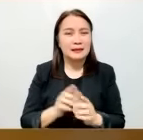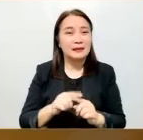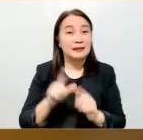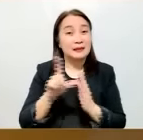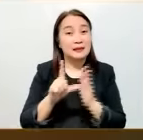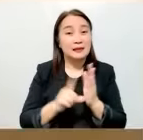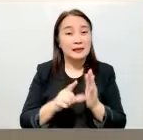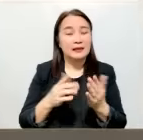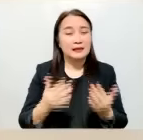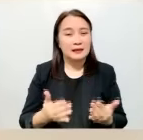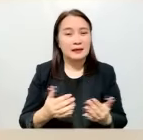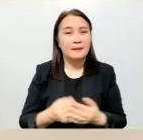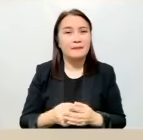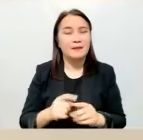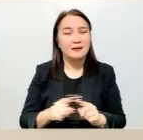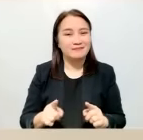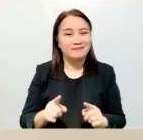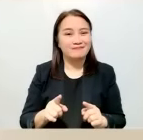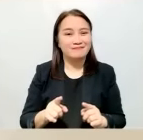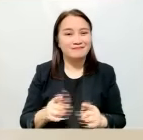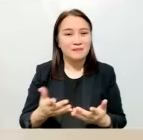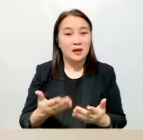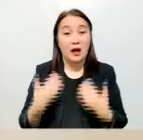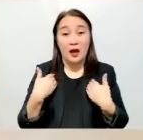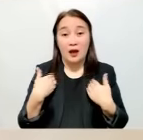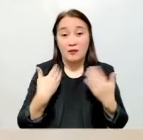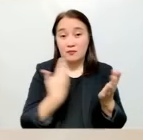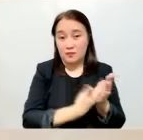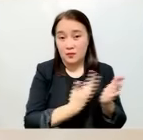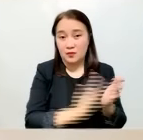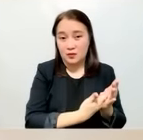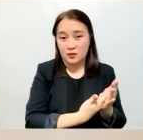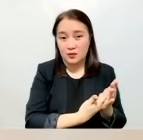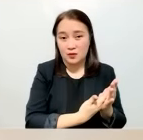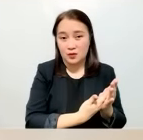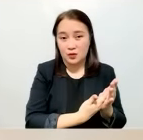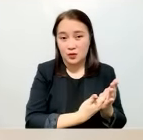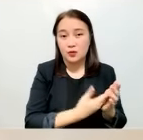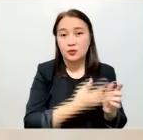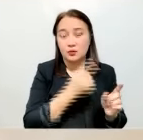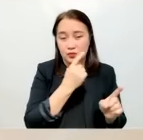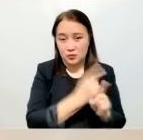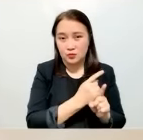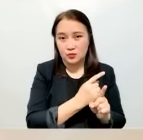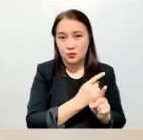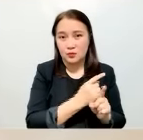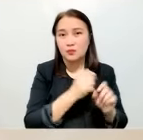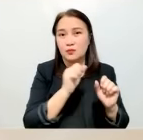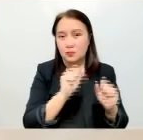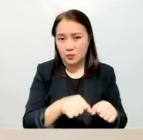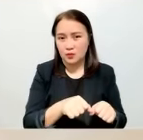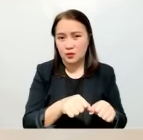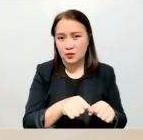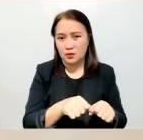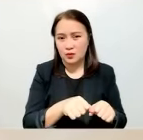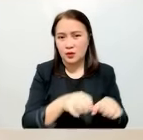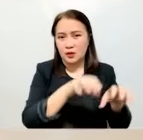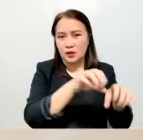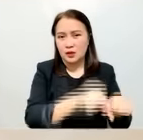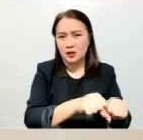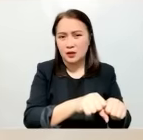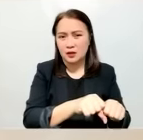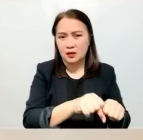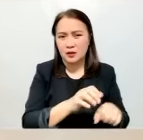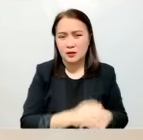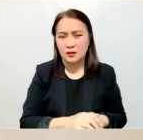legalidad ng pag-aresto. Sa ebidensya po na nilatag natin, ma'am, isi sufficiente naman po yun. But with